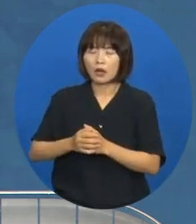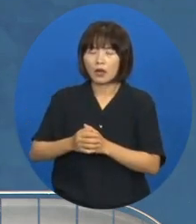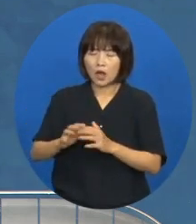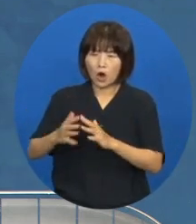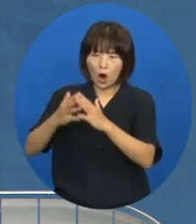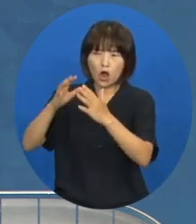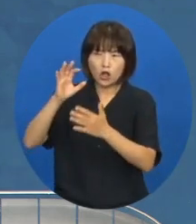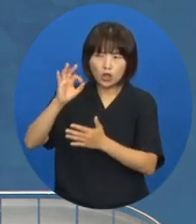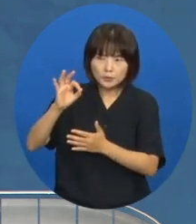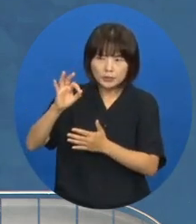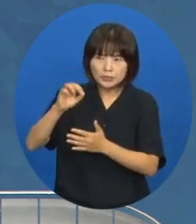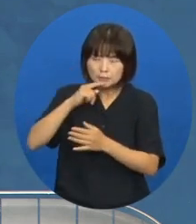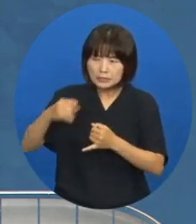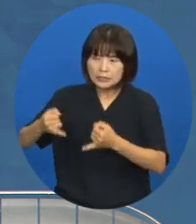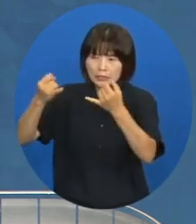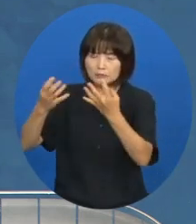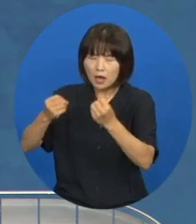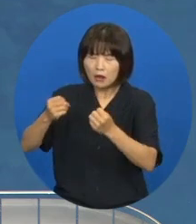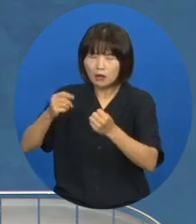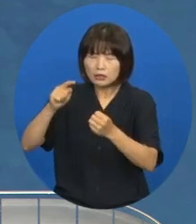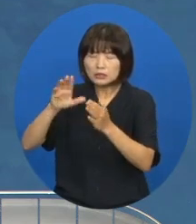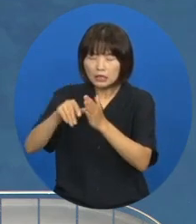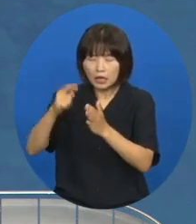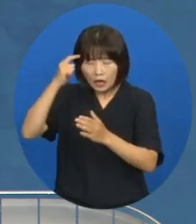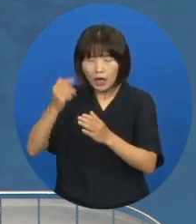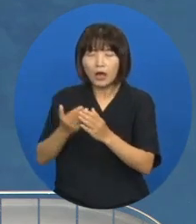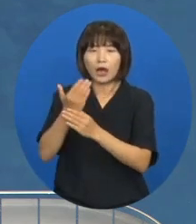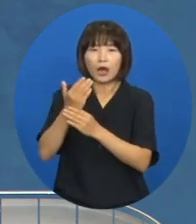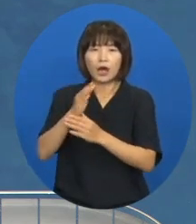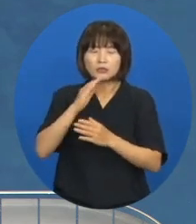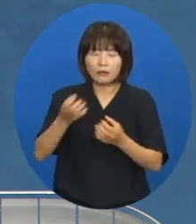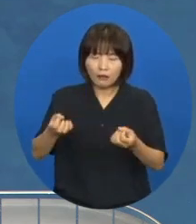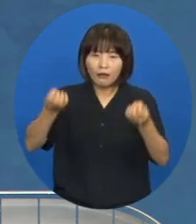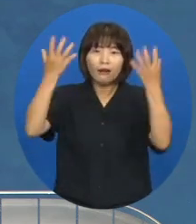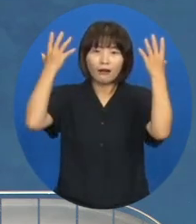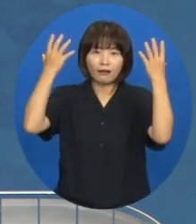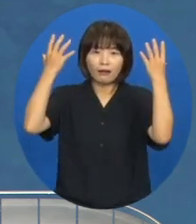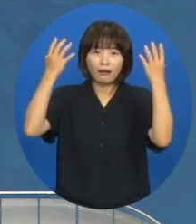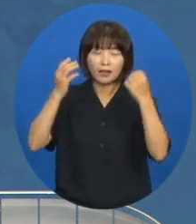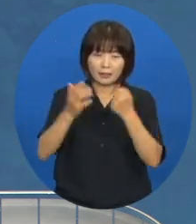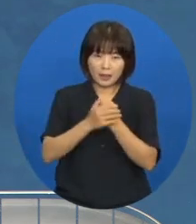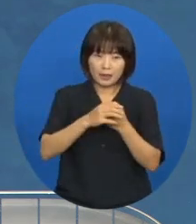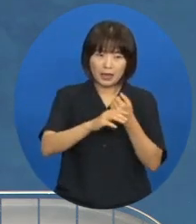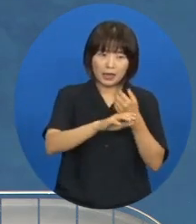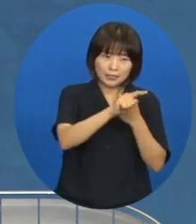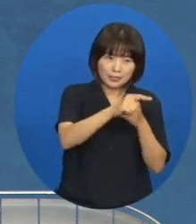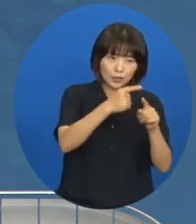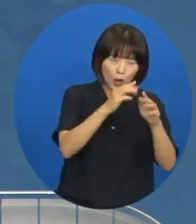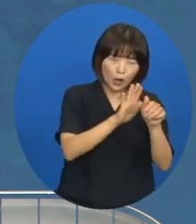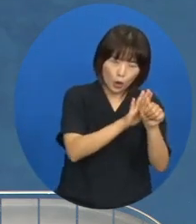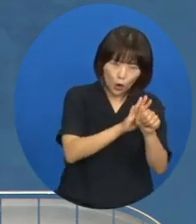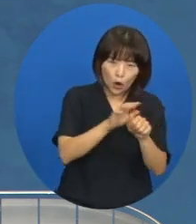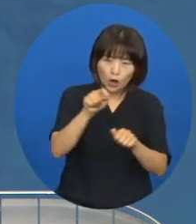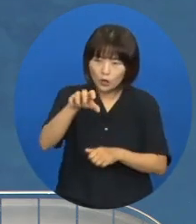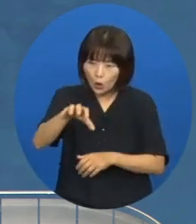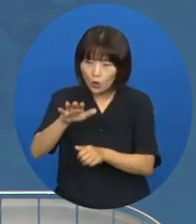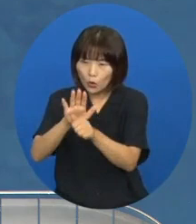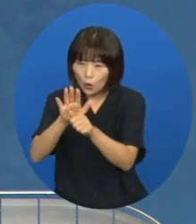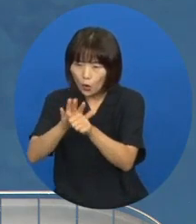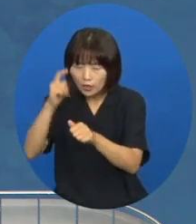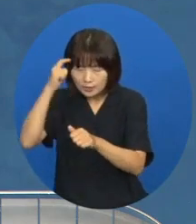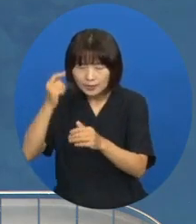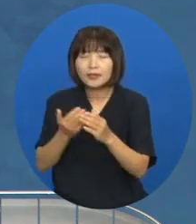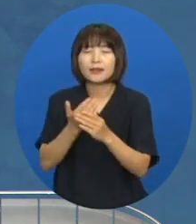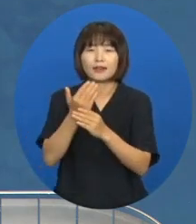걸 그때서야 생각이 나요. 진짜 잊어버렸어요. 그러니까 여기도 도와야 되겠고 저기도 도와야 되겠고 그런 생각이 드는